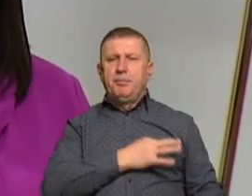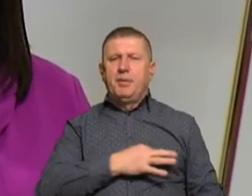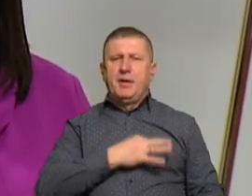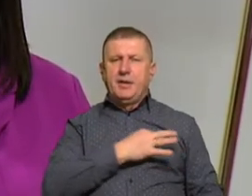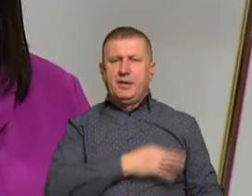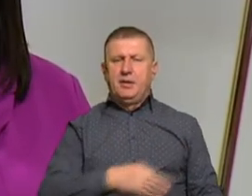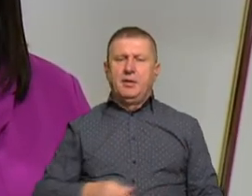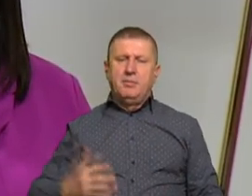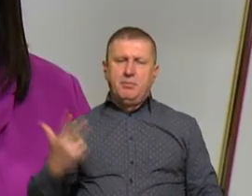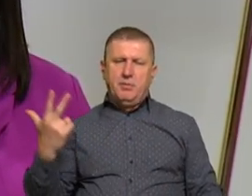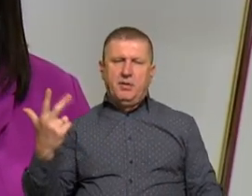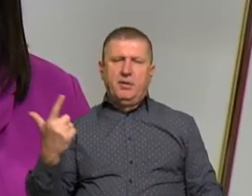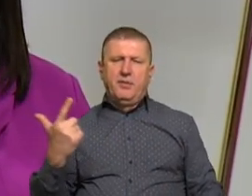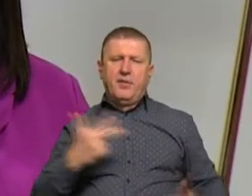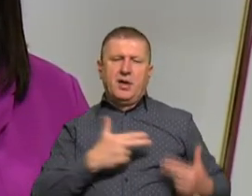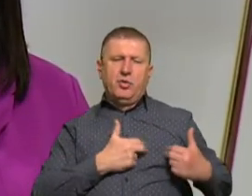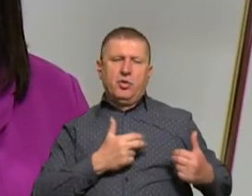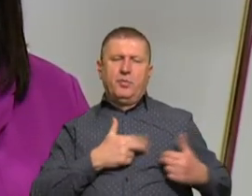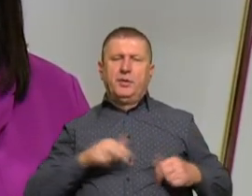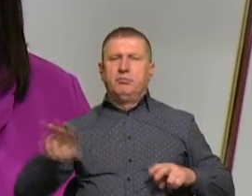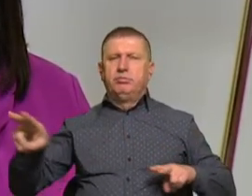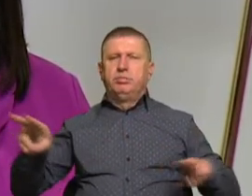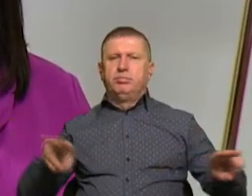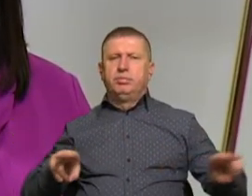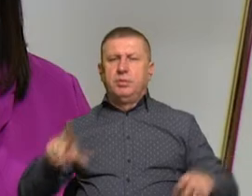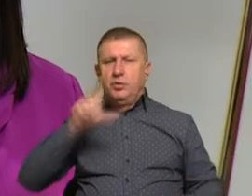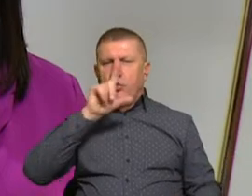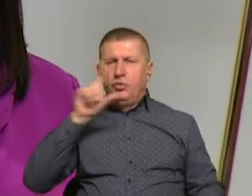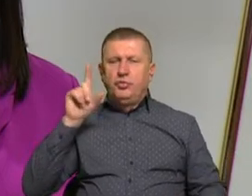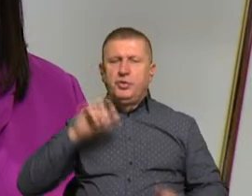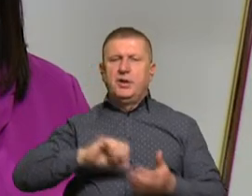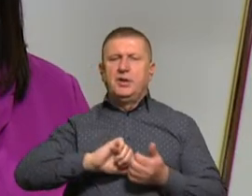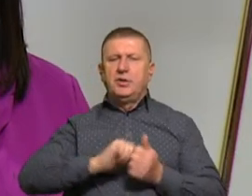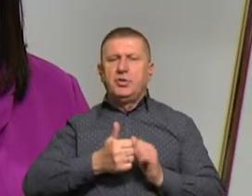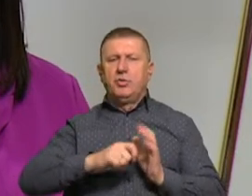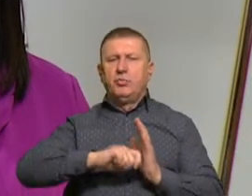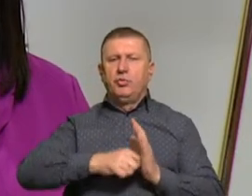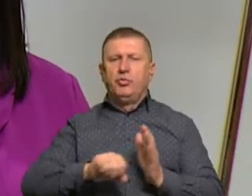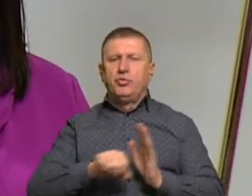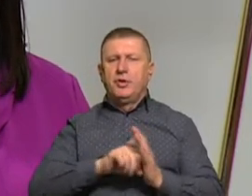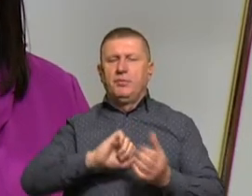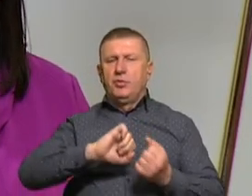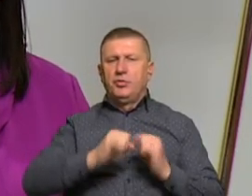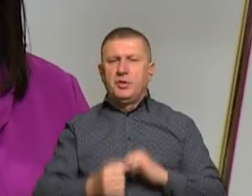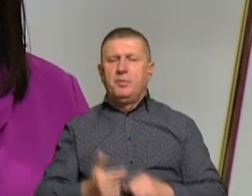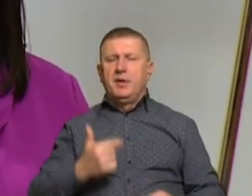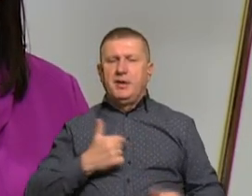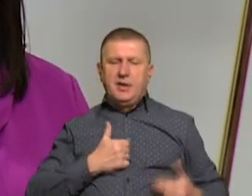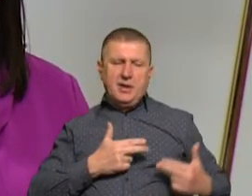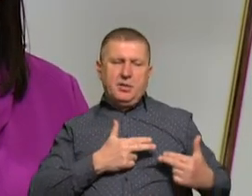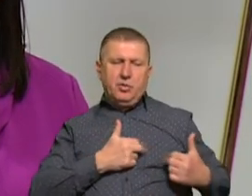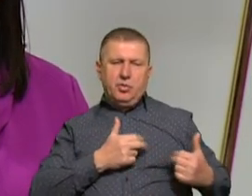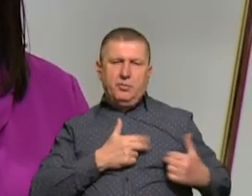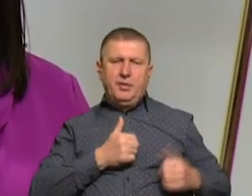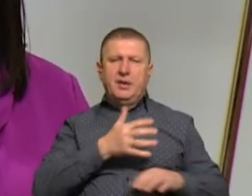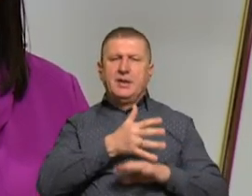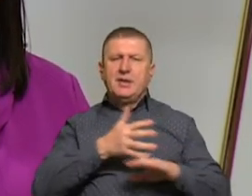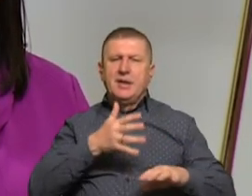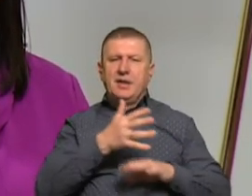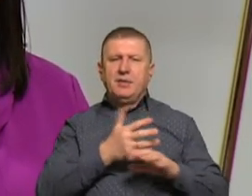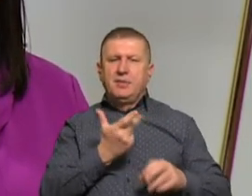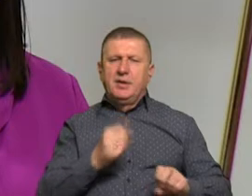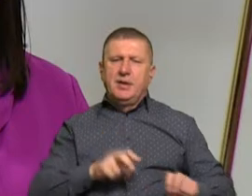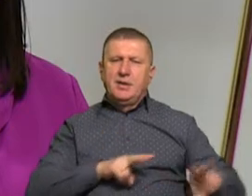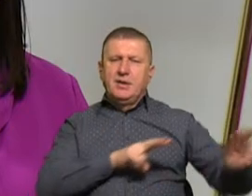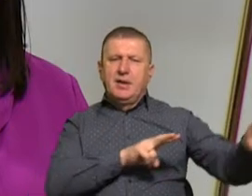dwóch komitetów. To ludzie są kluczem do zmian. Ja startuję z komitetu Zaremska i Niezależni